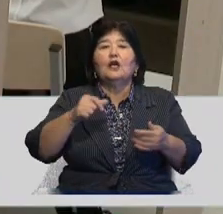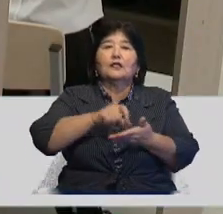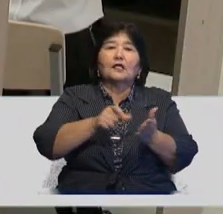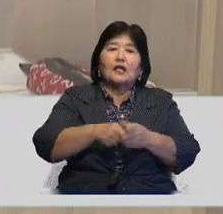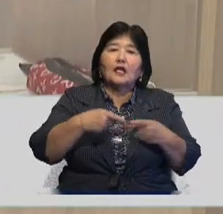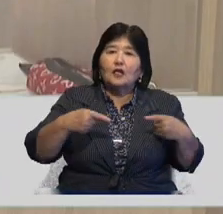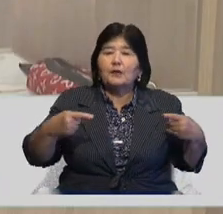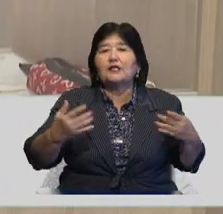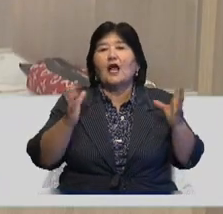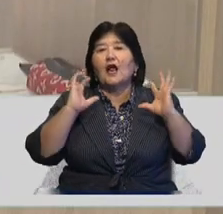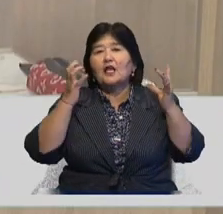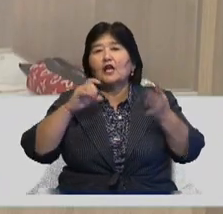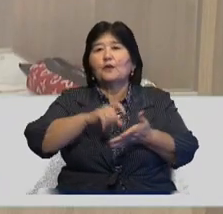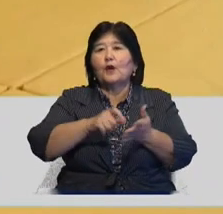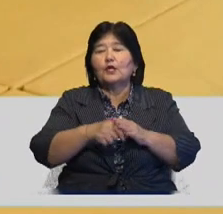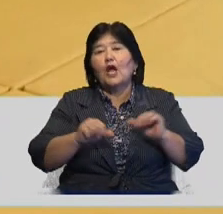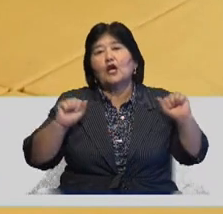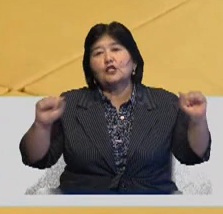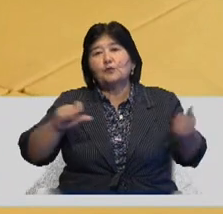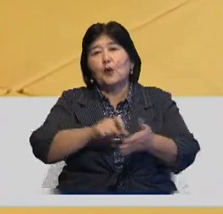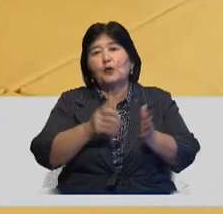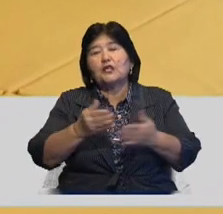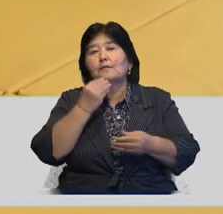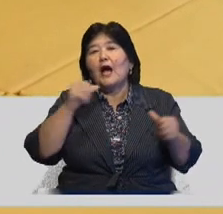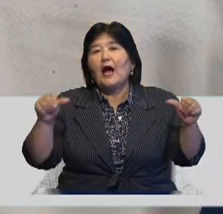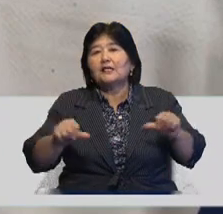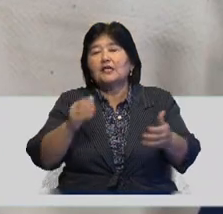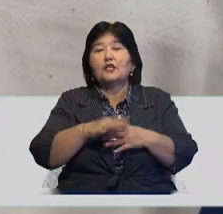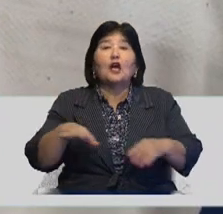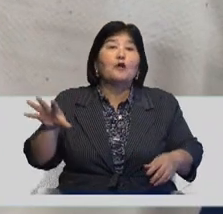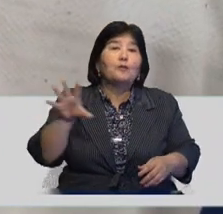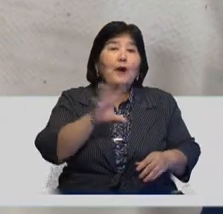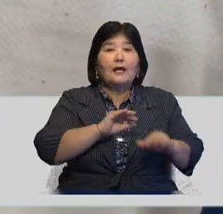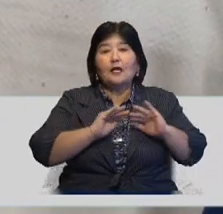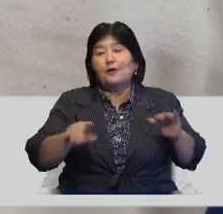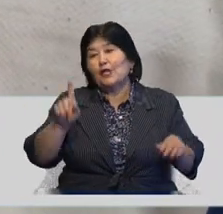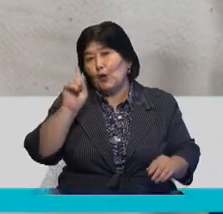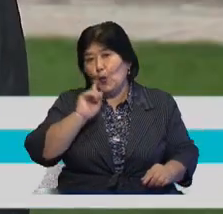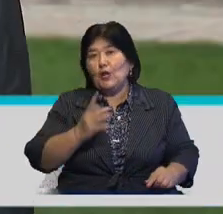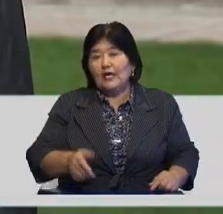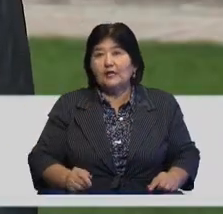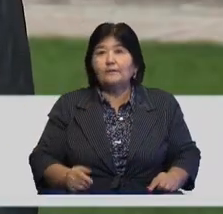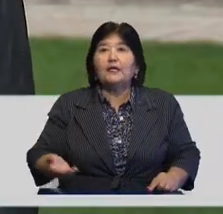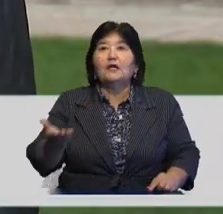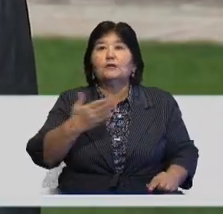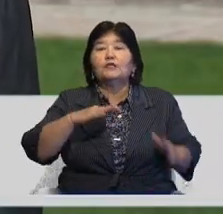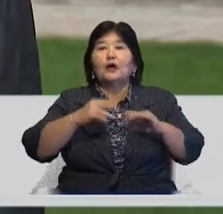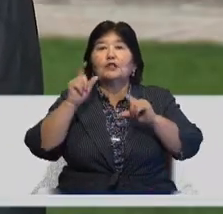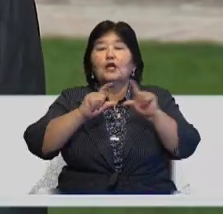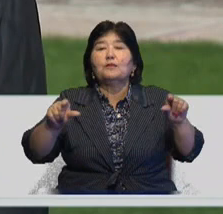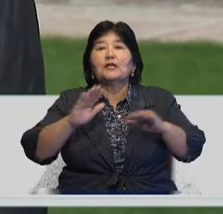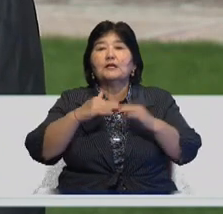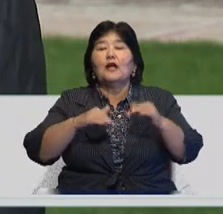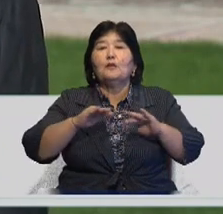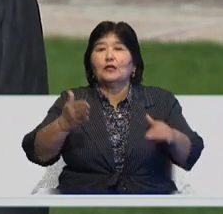кабинеттер, лингафон кабинеттері, спорт залы бар, асханасы бар, барлығы балаларға қолайлы. Мына біздің ауылда мектеп салынып, біздің